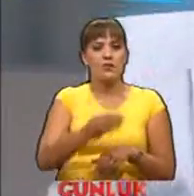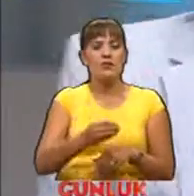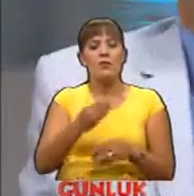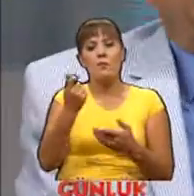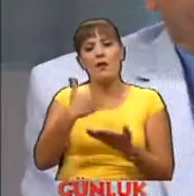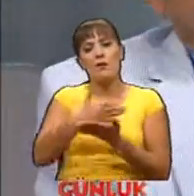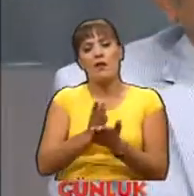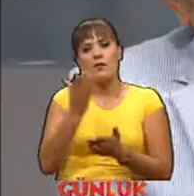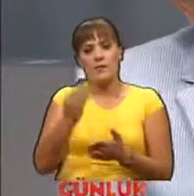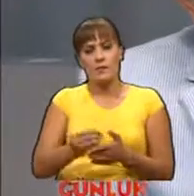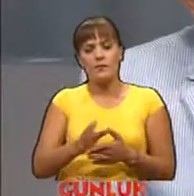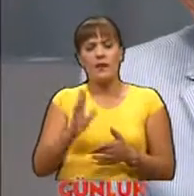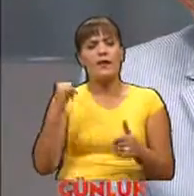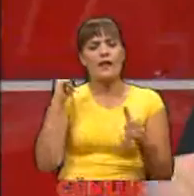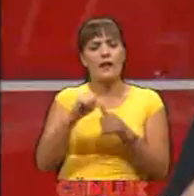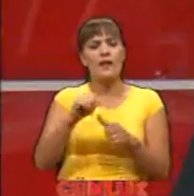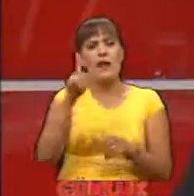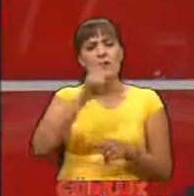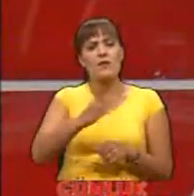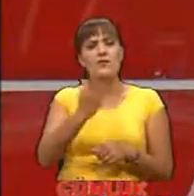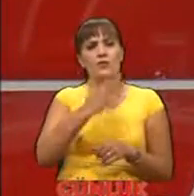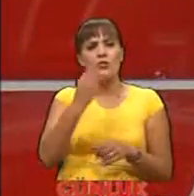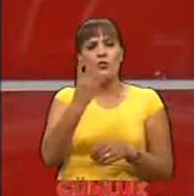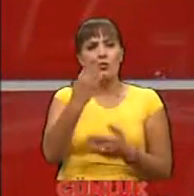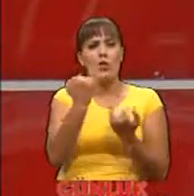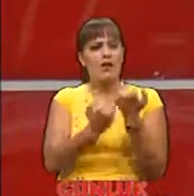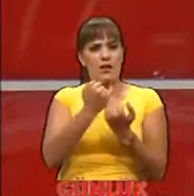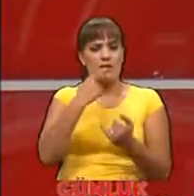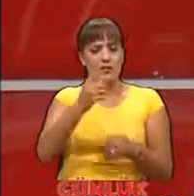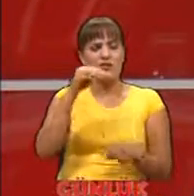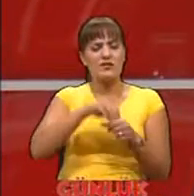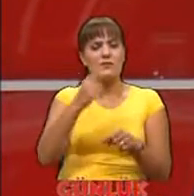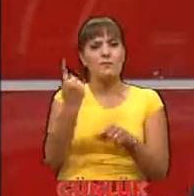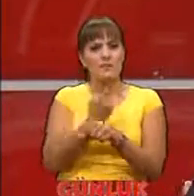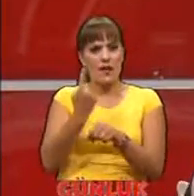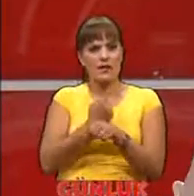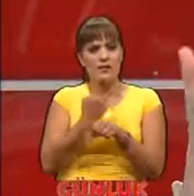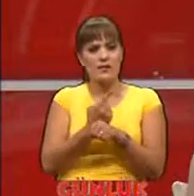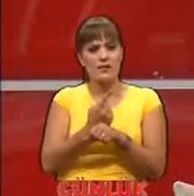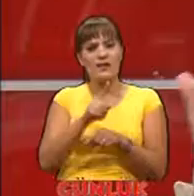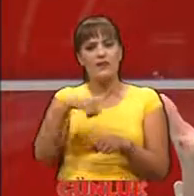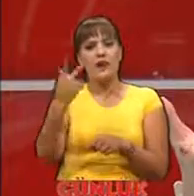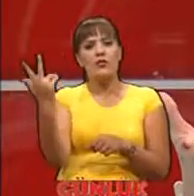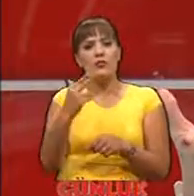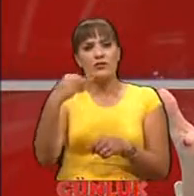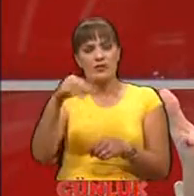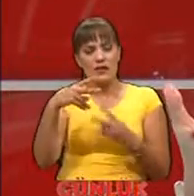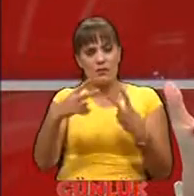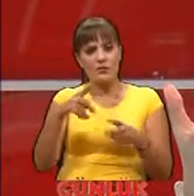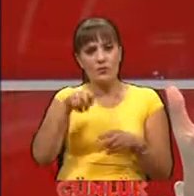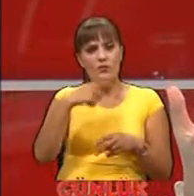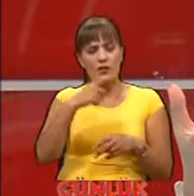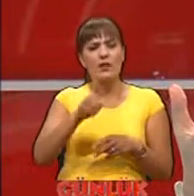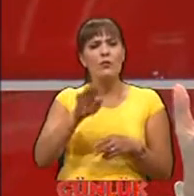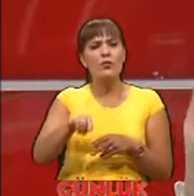parası paylaşılacak. Peki tekrar hemen bir başa dönersek, 4 kardeş dedik, içlerinden bir tanesi diğer üçüne satabilir bunu